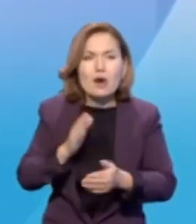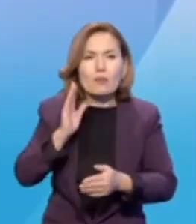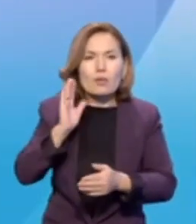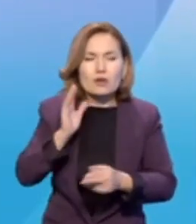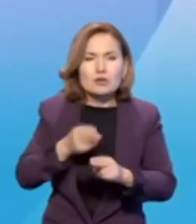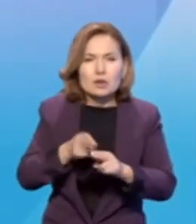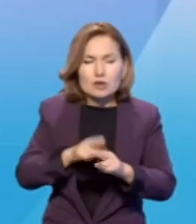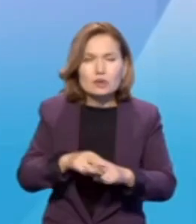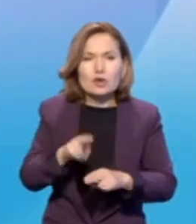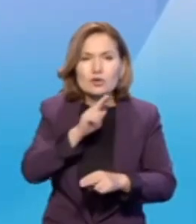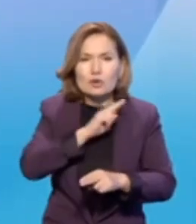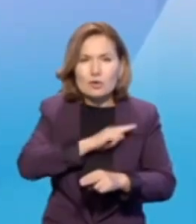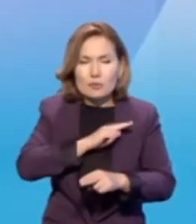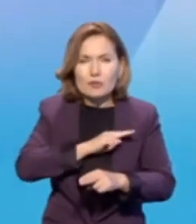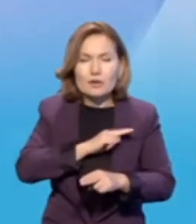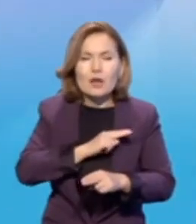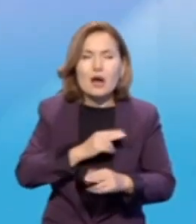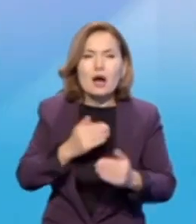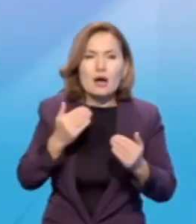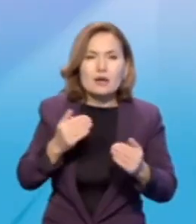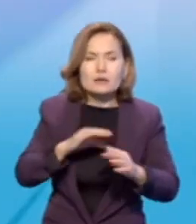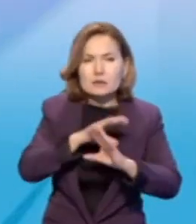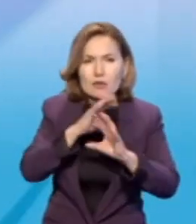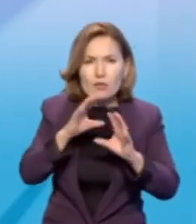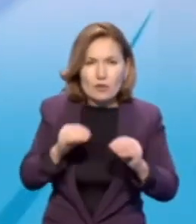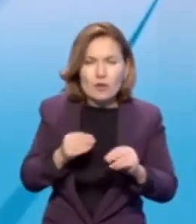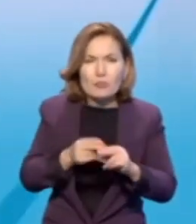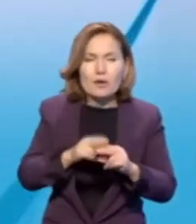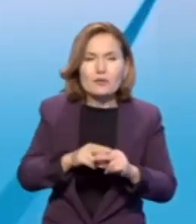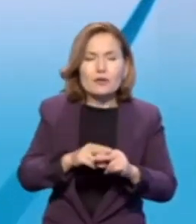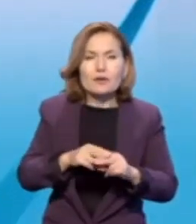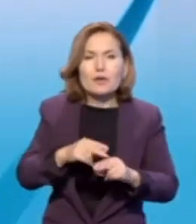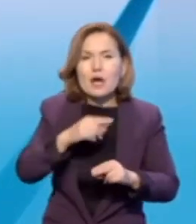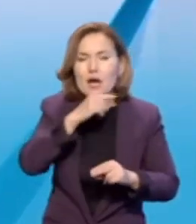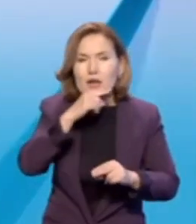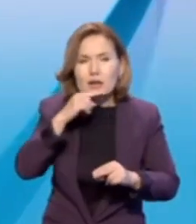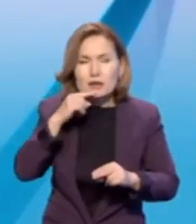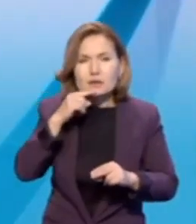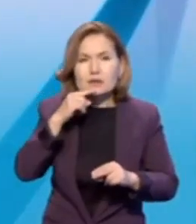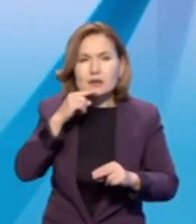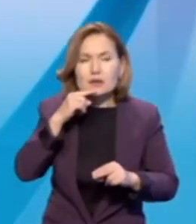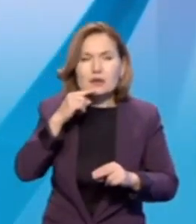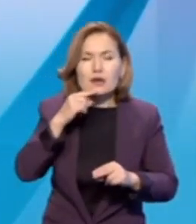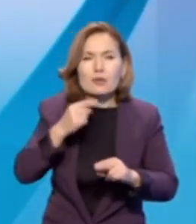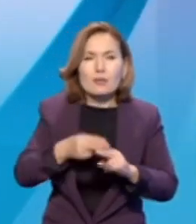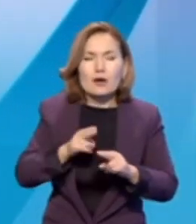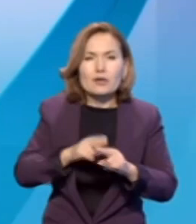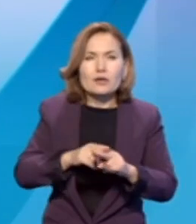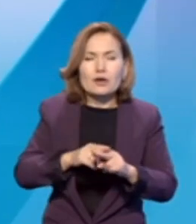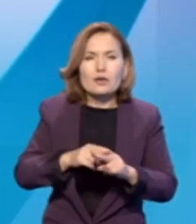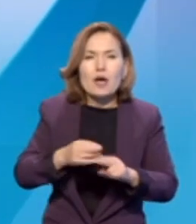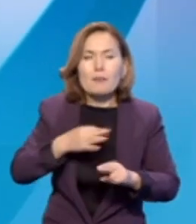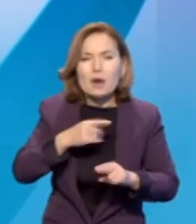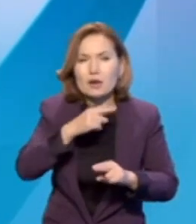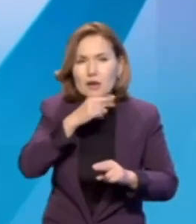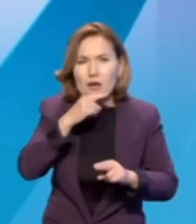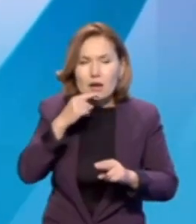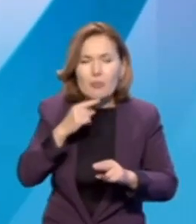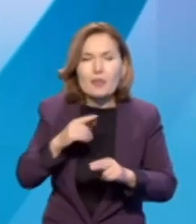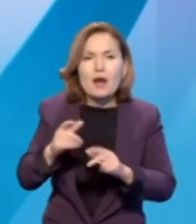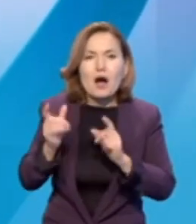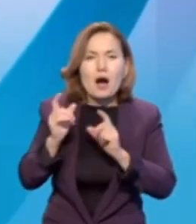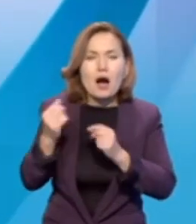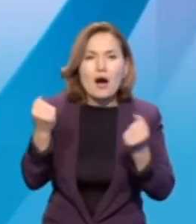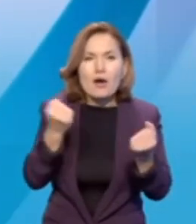бірге өзіңіз білесіз, бүгінгі қалыптасқан геосаяси жағдайға байланысты Ресейдің, Белоруссияның үлкен жүк тасымалдайтын автокөліктердің